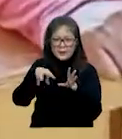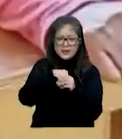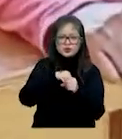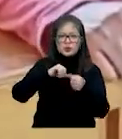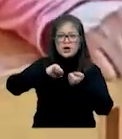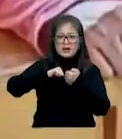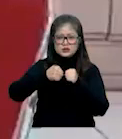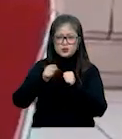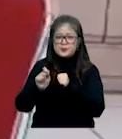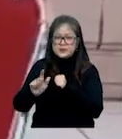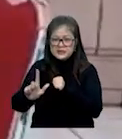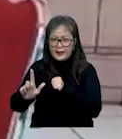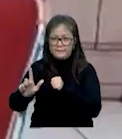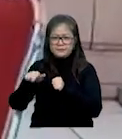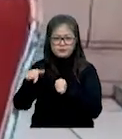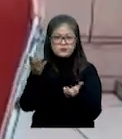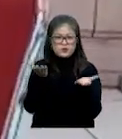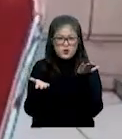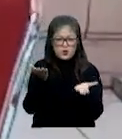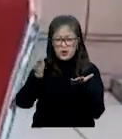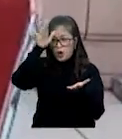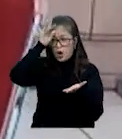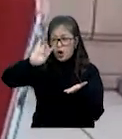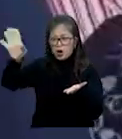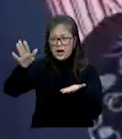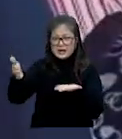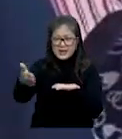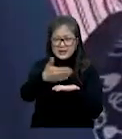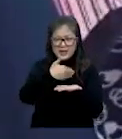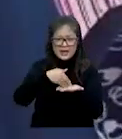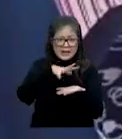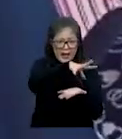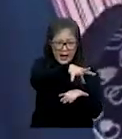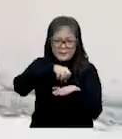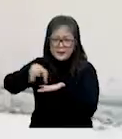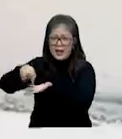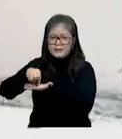oknum diduga ketua kelompok meminjam uang ke PT Permodalan Nasional Madani ratusan ribu